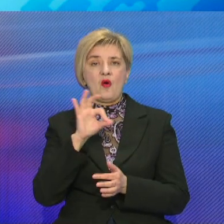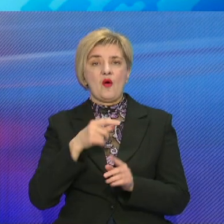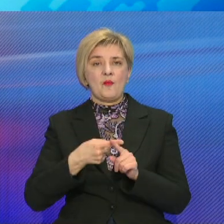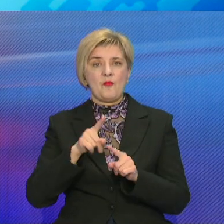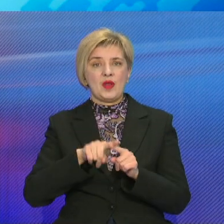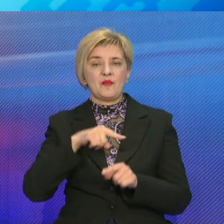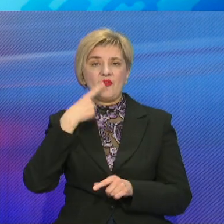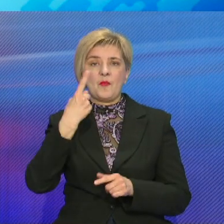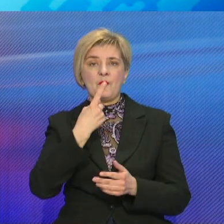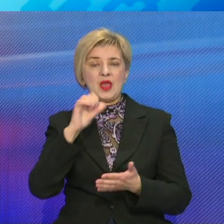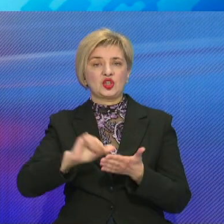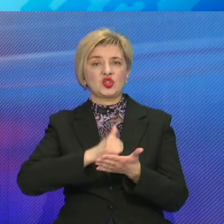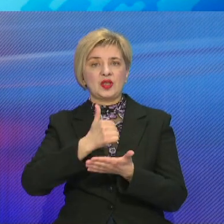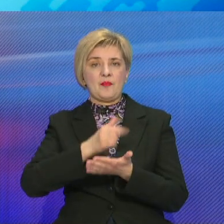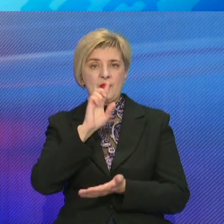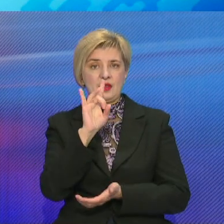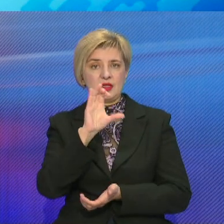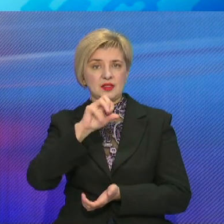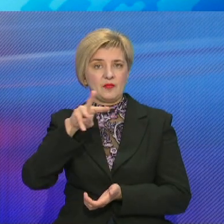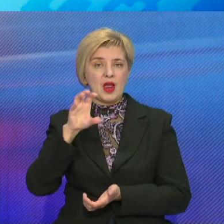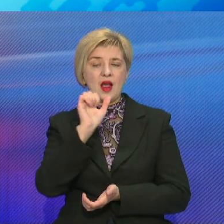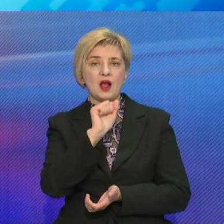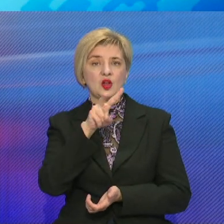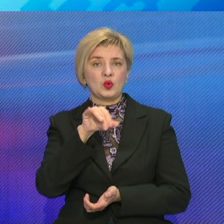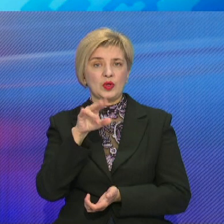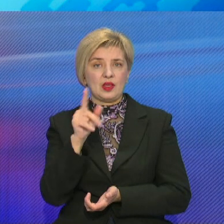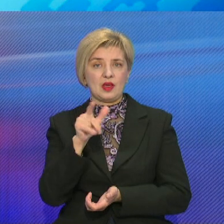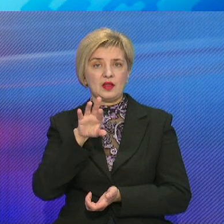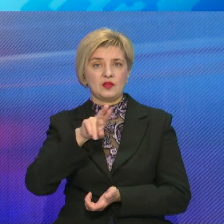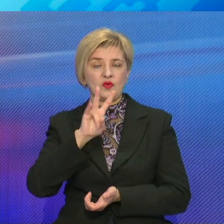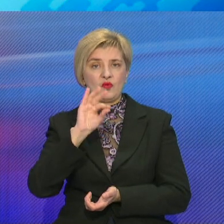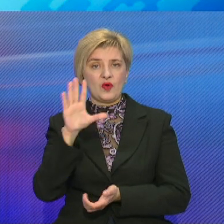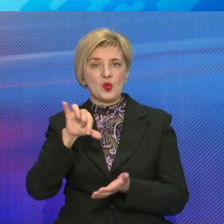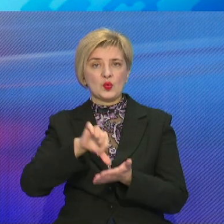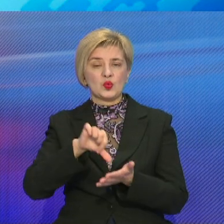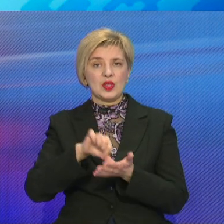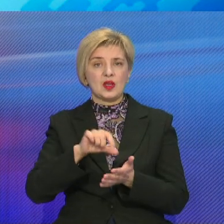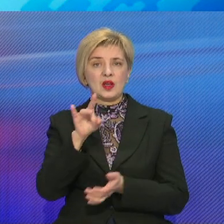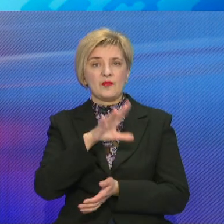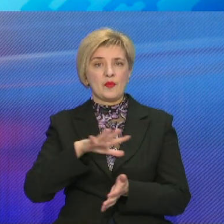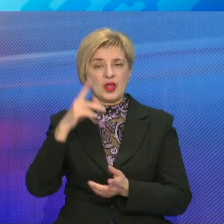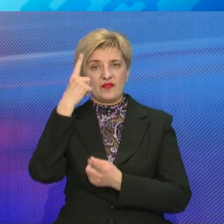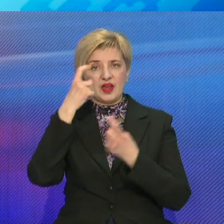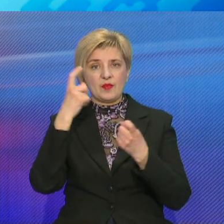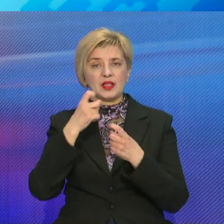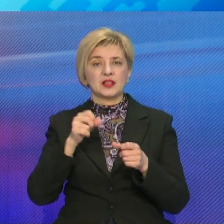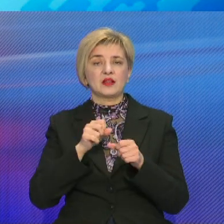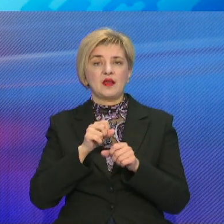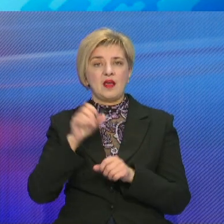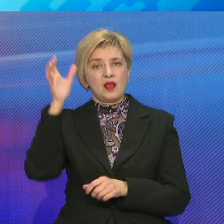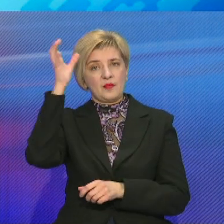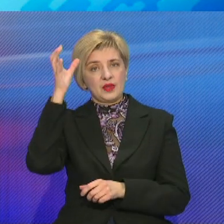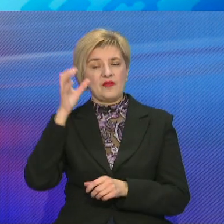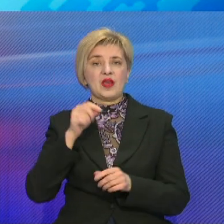секретарь Центрального комитета БРСМ Александр Лукьянов, удельник республиканской информационно-осветницкой размовы, якая прошла у